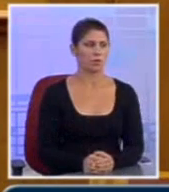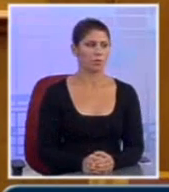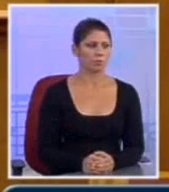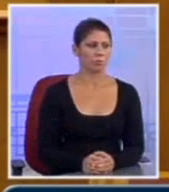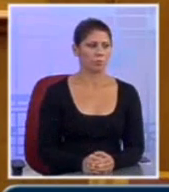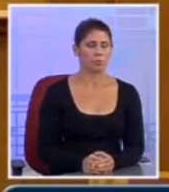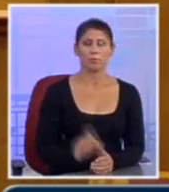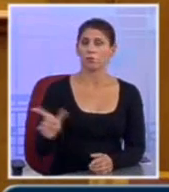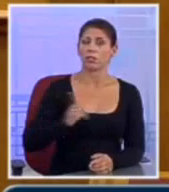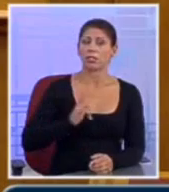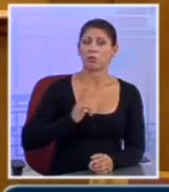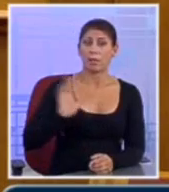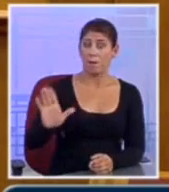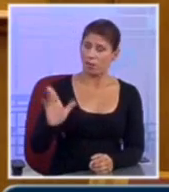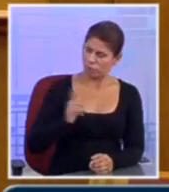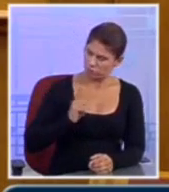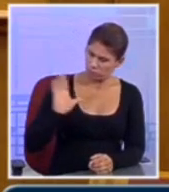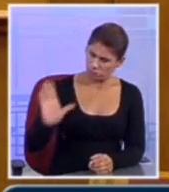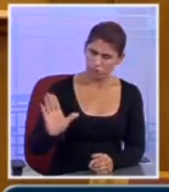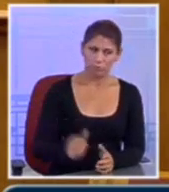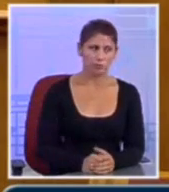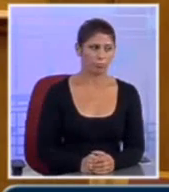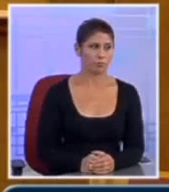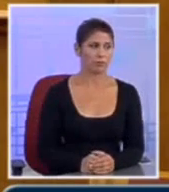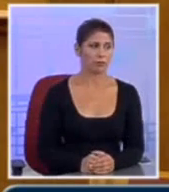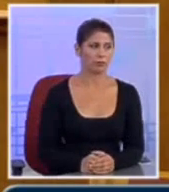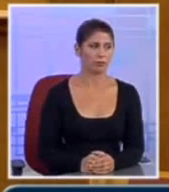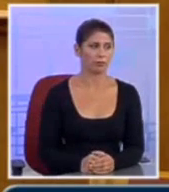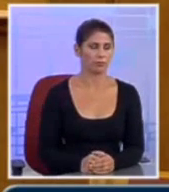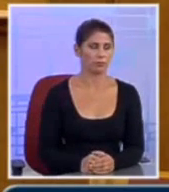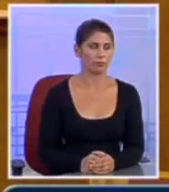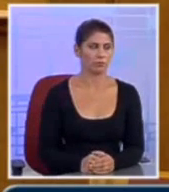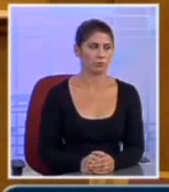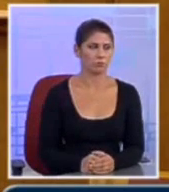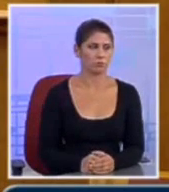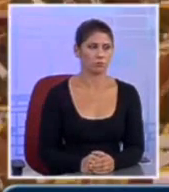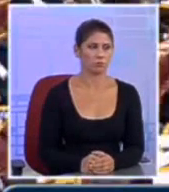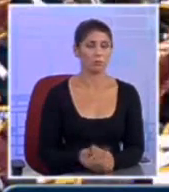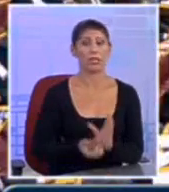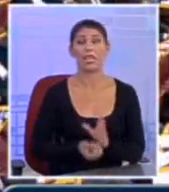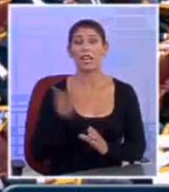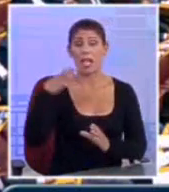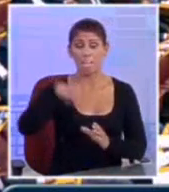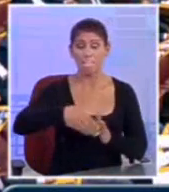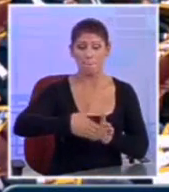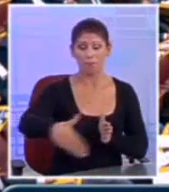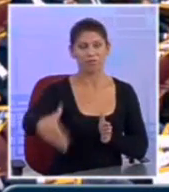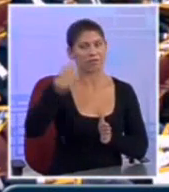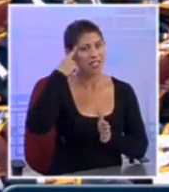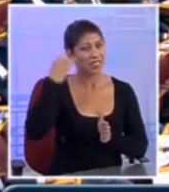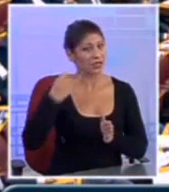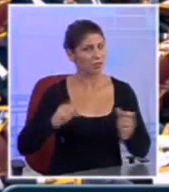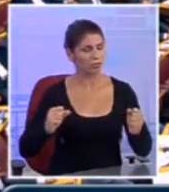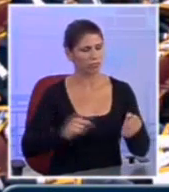Δεν πειράζει. Θα σας περιμένουμε. Παρακαλώ, κάντε ισχύα. Κλείστε, κύριε Υπουργέ. Λοιπόν, της νέας περίοδου, δεν καταλαβαίνω τον